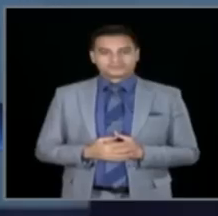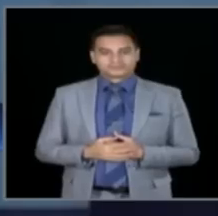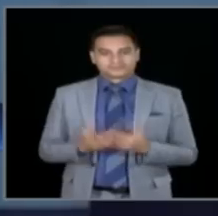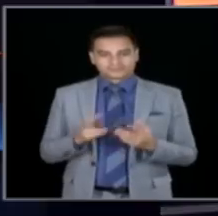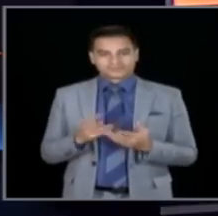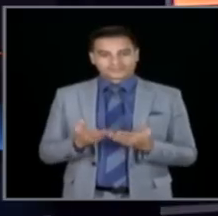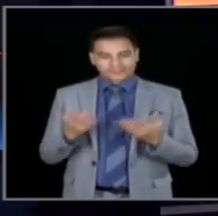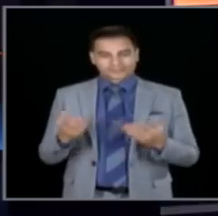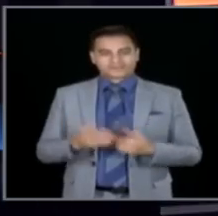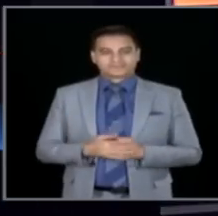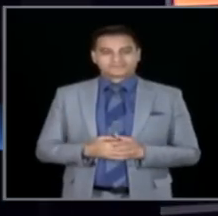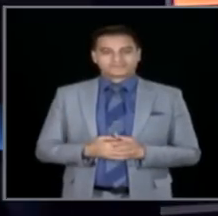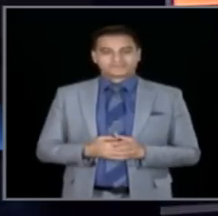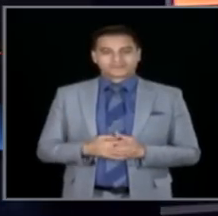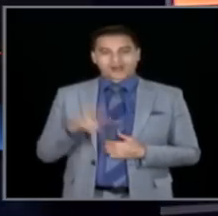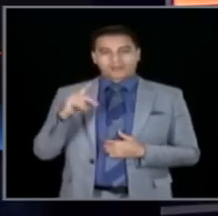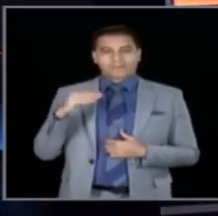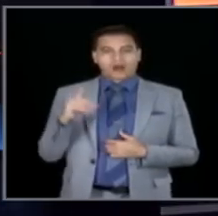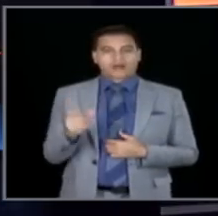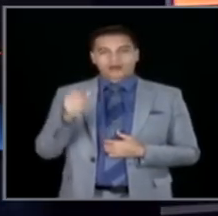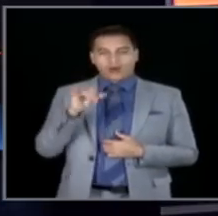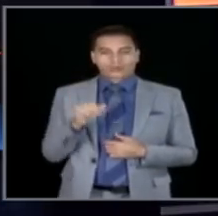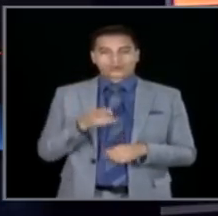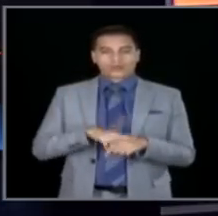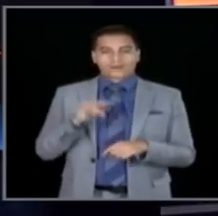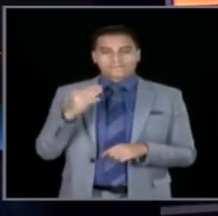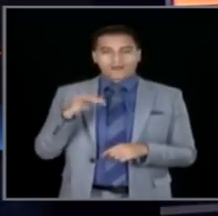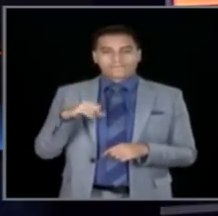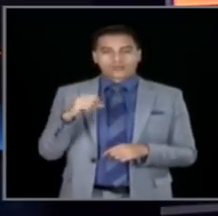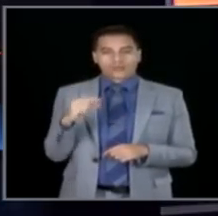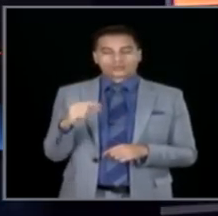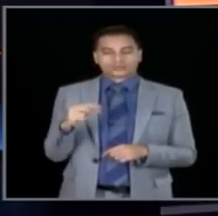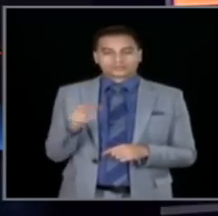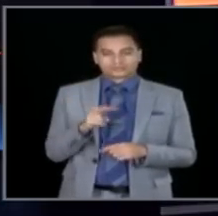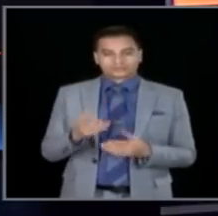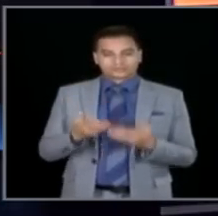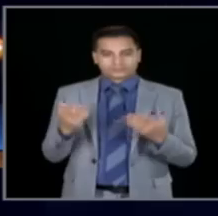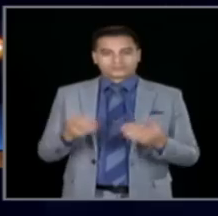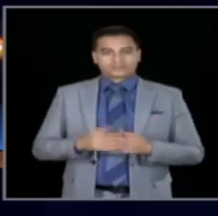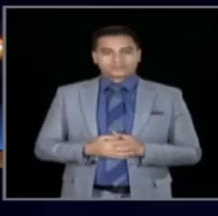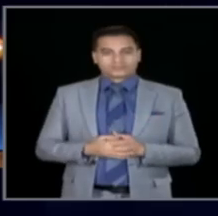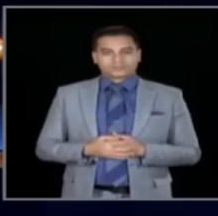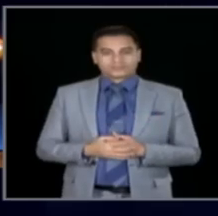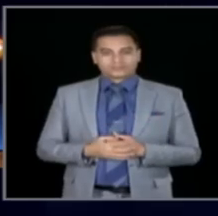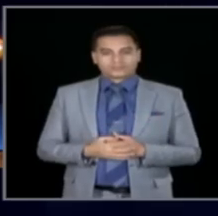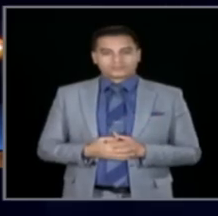تفضل هارد لك. البحراوي ومحمود، أحمد محمود